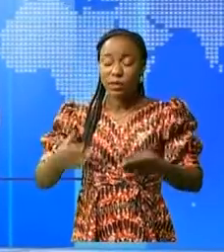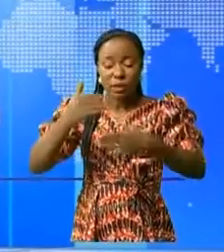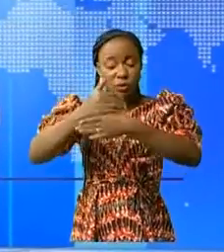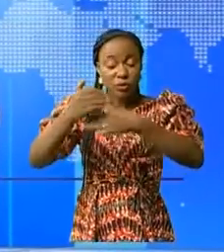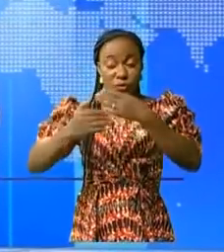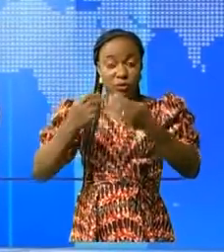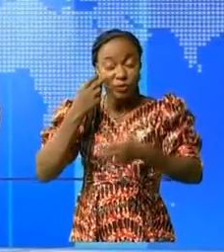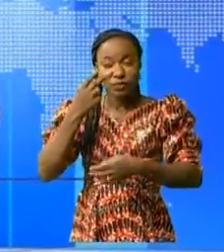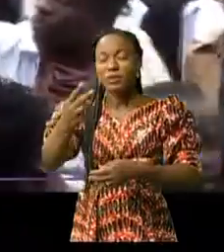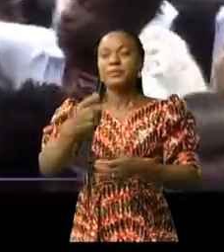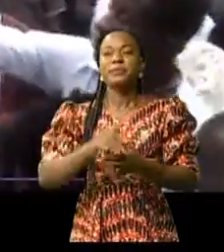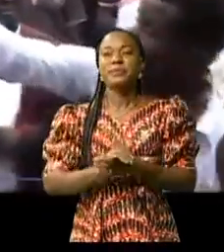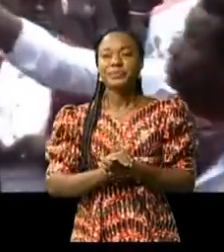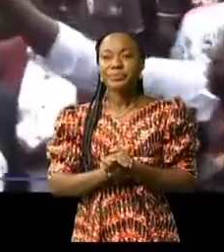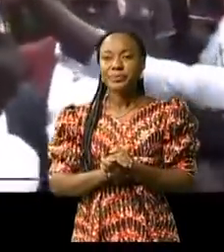regardez